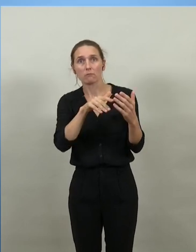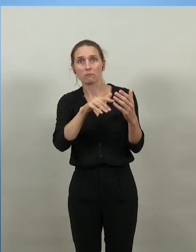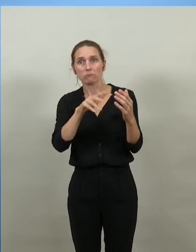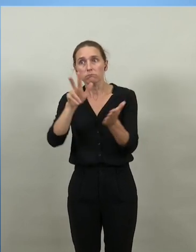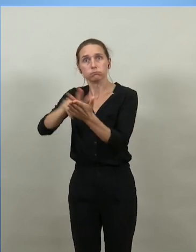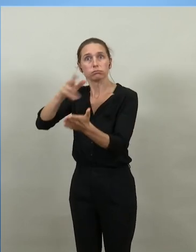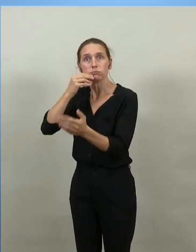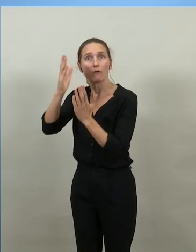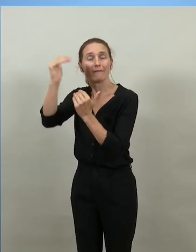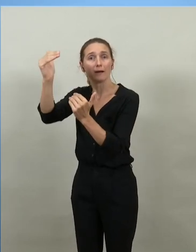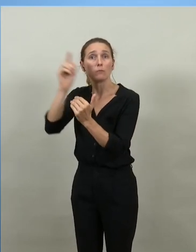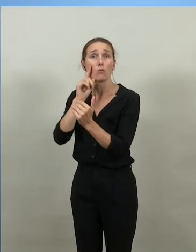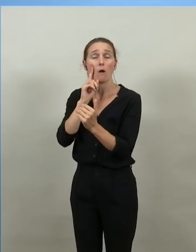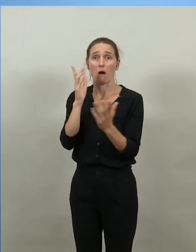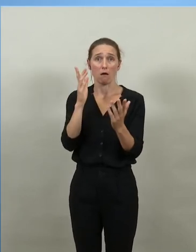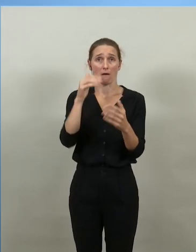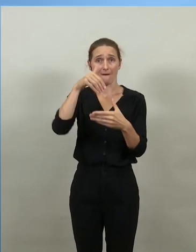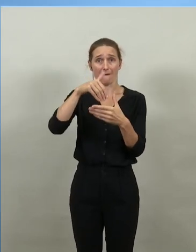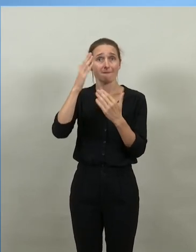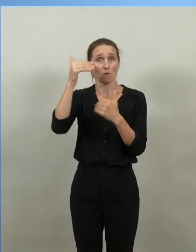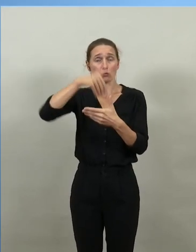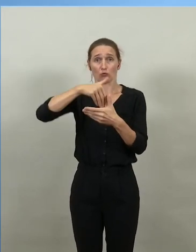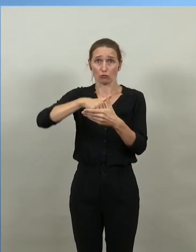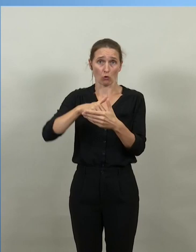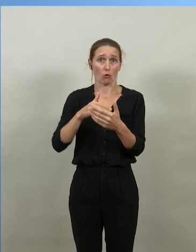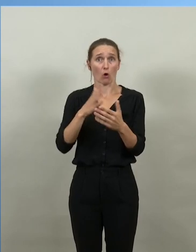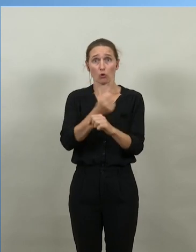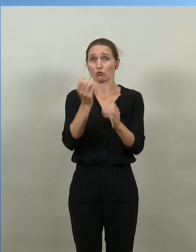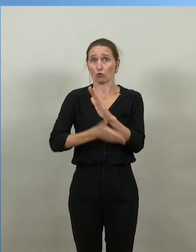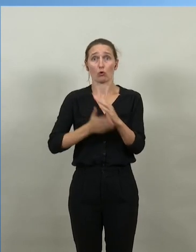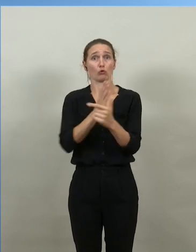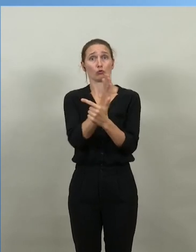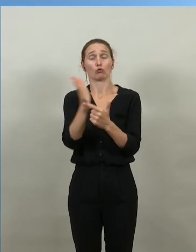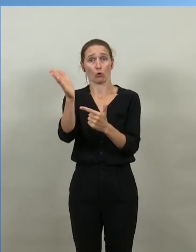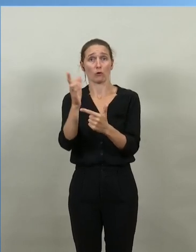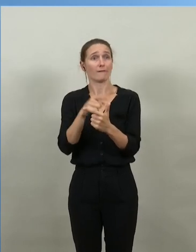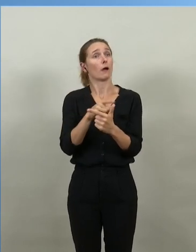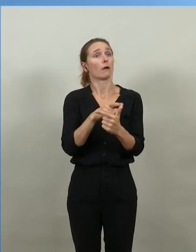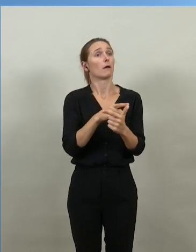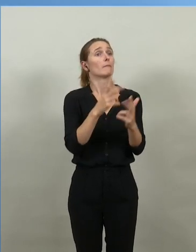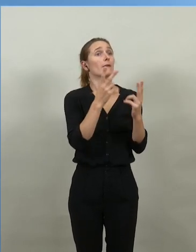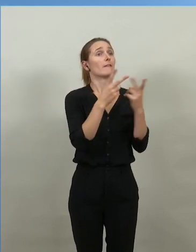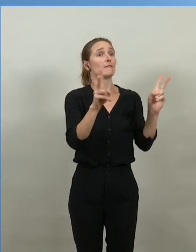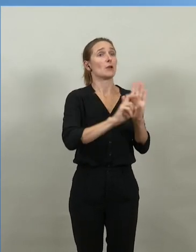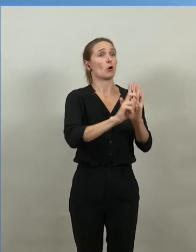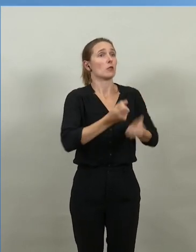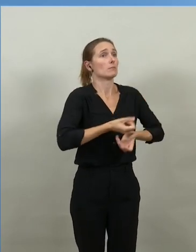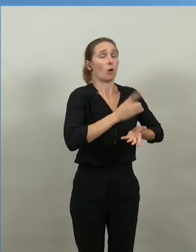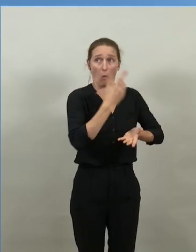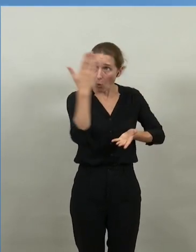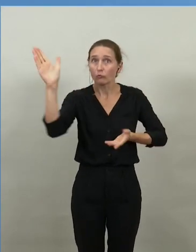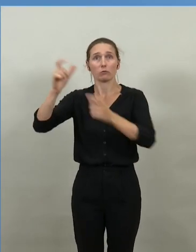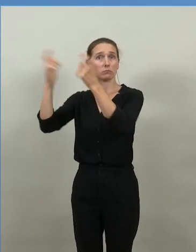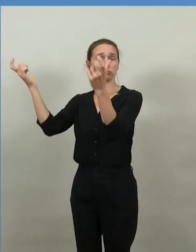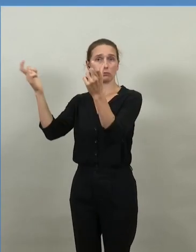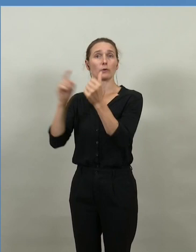qu'il y a deux enjeux dans un vœu c'est à la fois de sad ess à une autre entité que la ville de Grenoble et en dehors des compétences là on remplit par contre ça do le